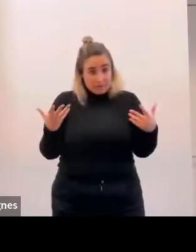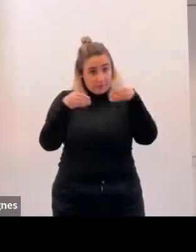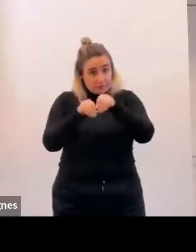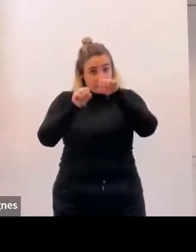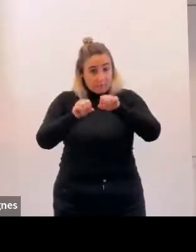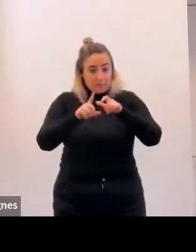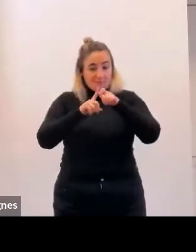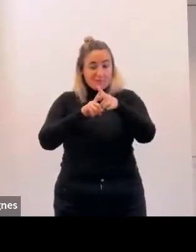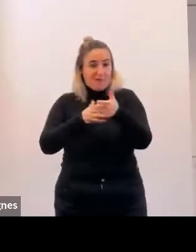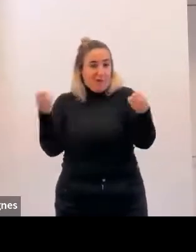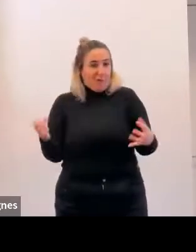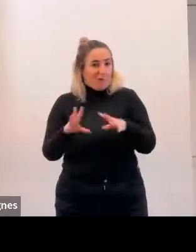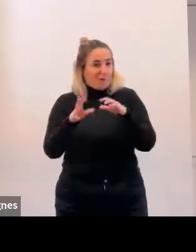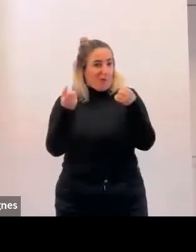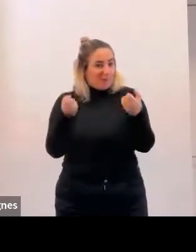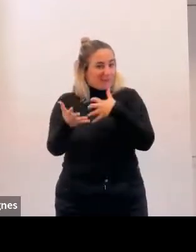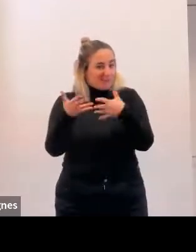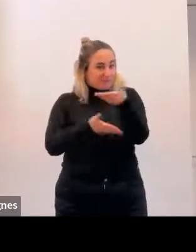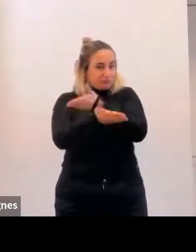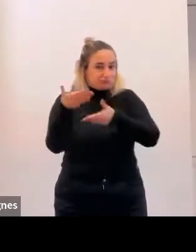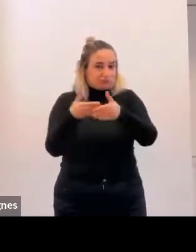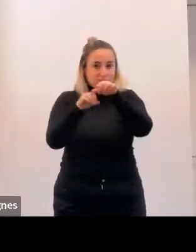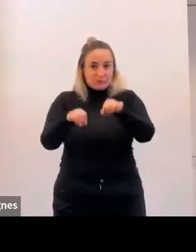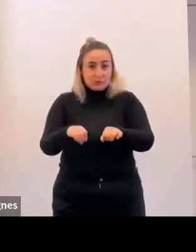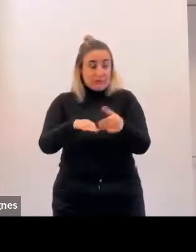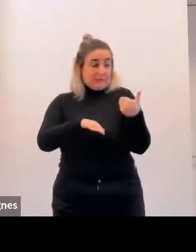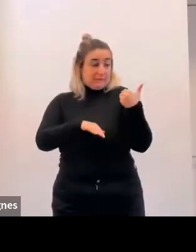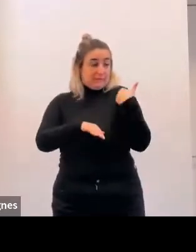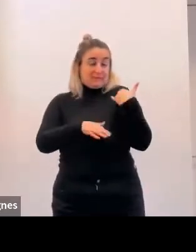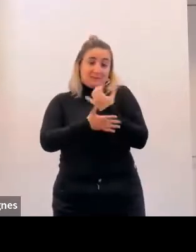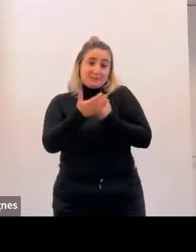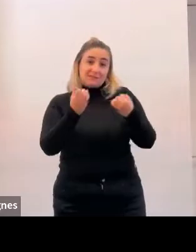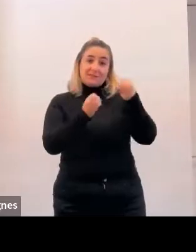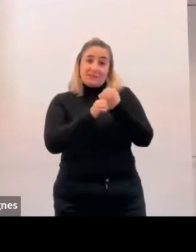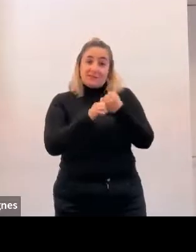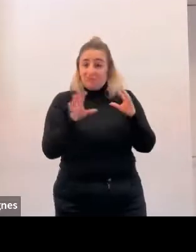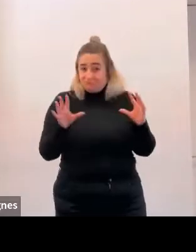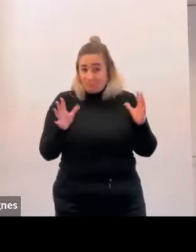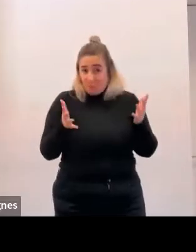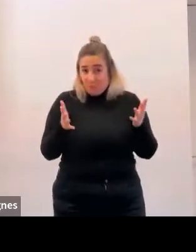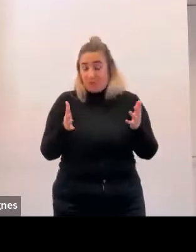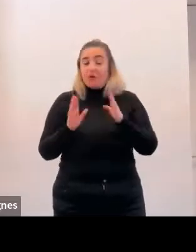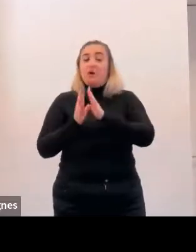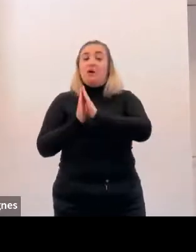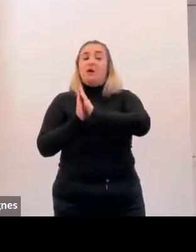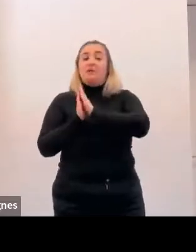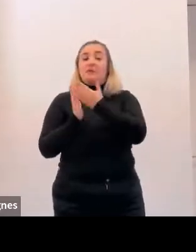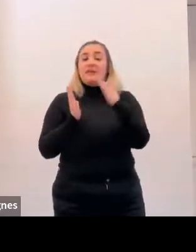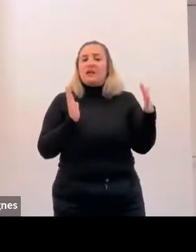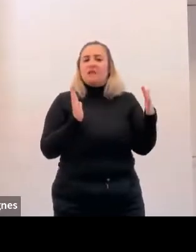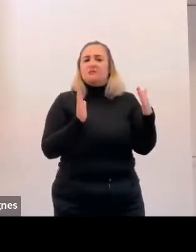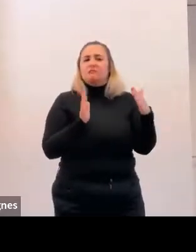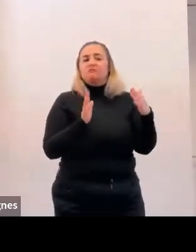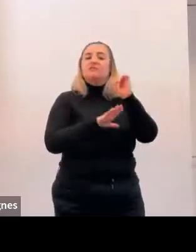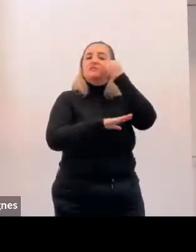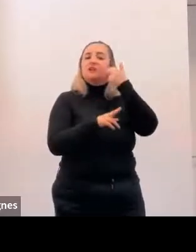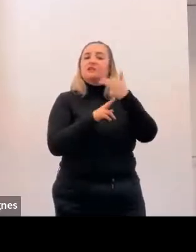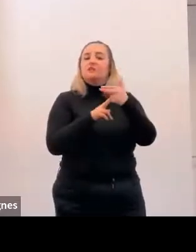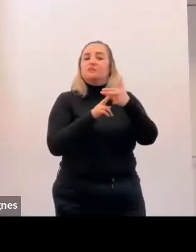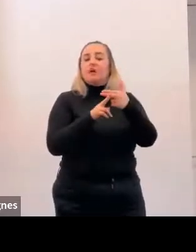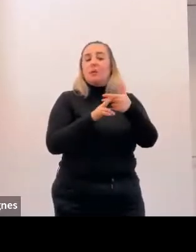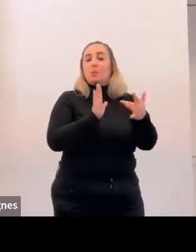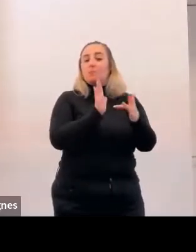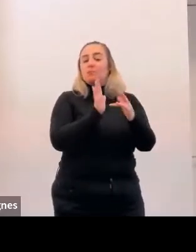compétences. Nous l'avons initié d'ailleurs il y a peu avec la médiathèque dans le cadre de Première Page, en